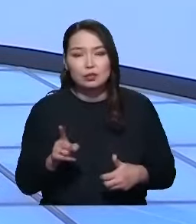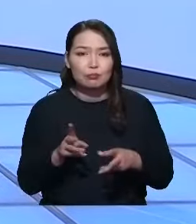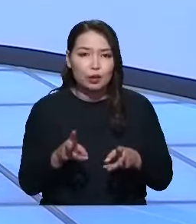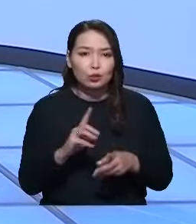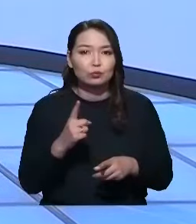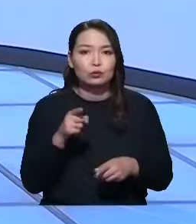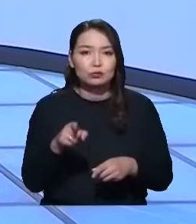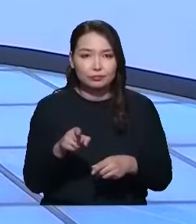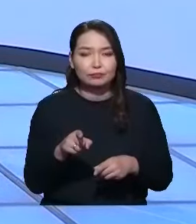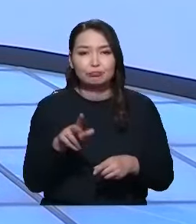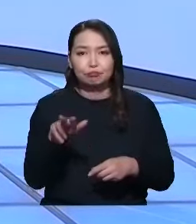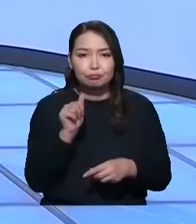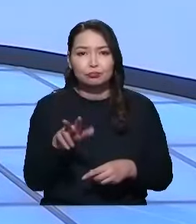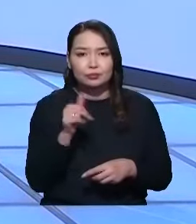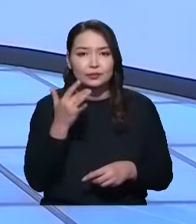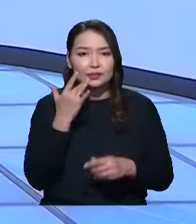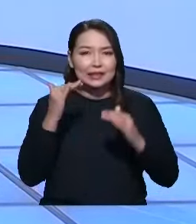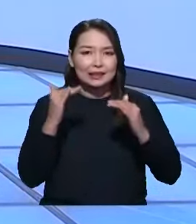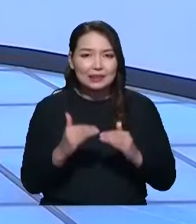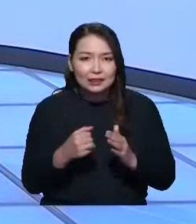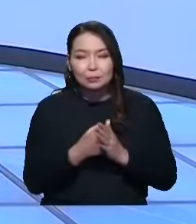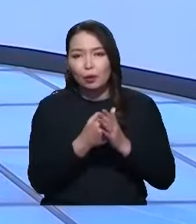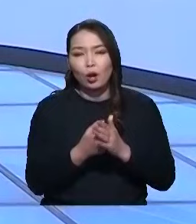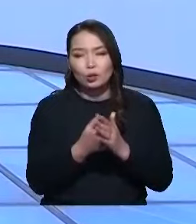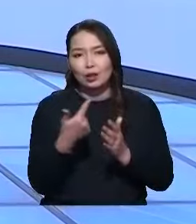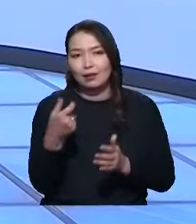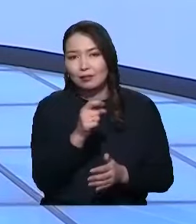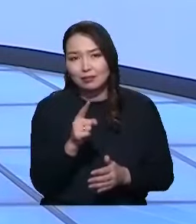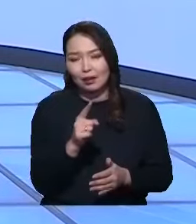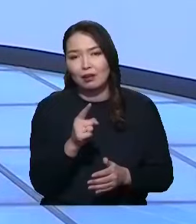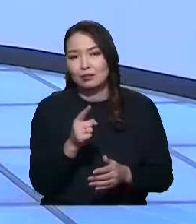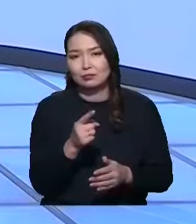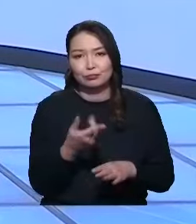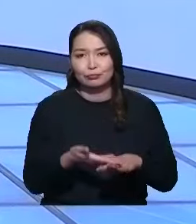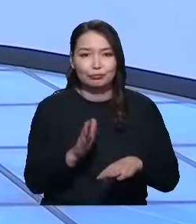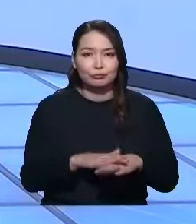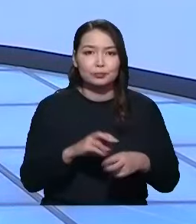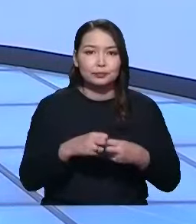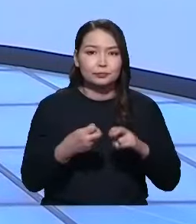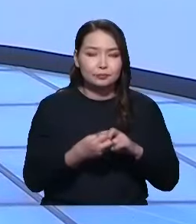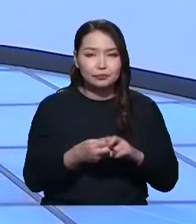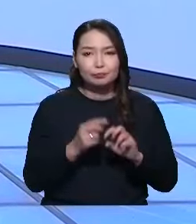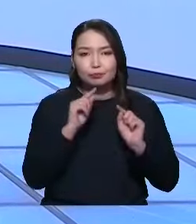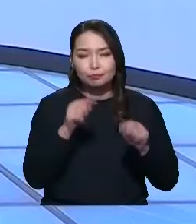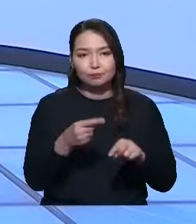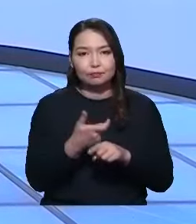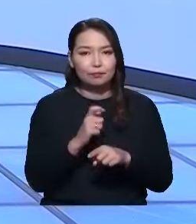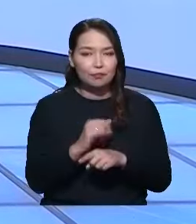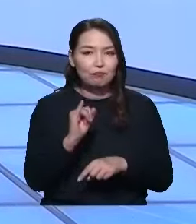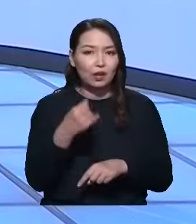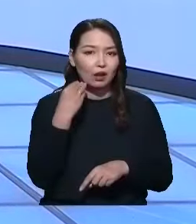поскольку они отключаются. Но низкая подача голубого топлива – полбеды. Топливо поступает плохого качества, из-за чего